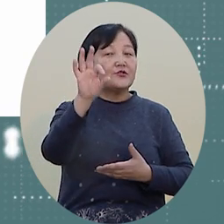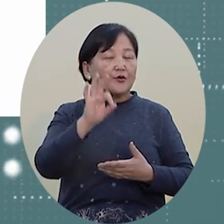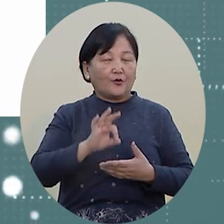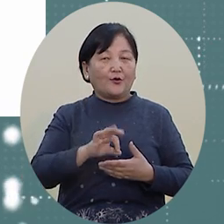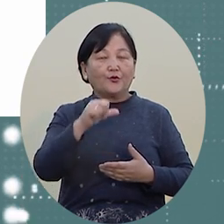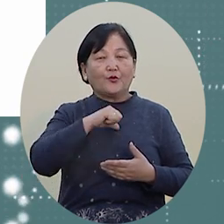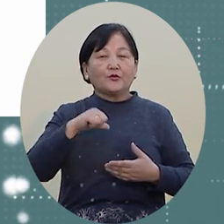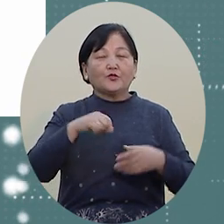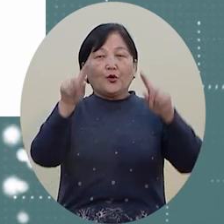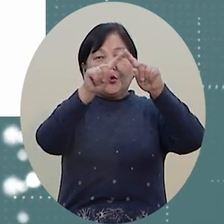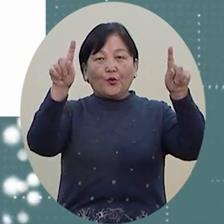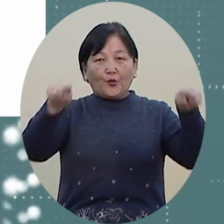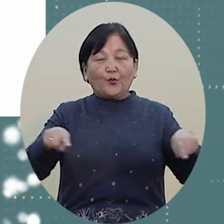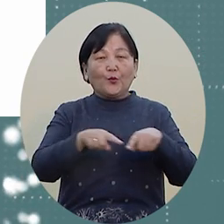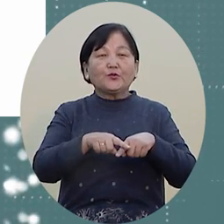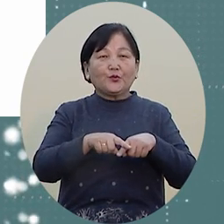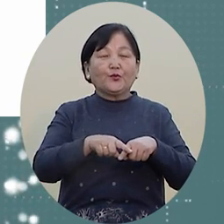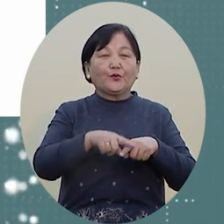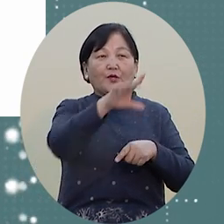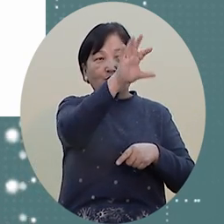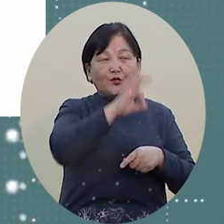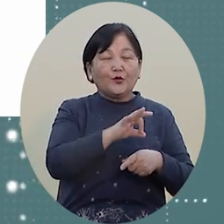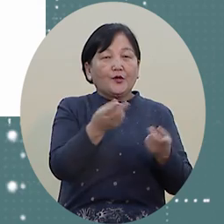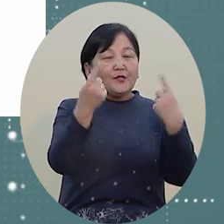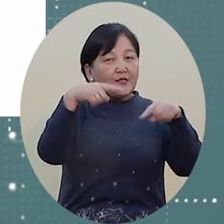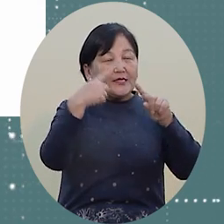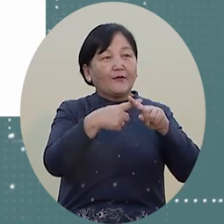хүснэгтээ үүсгэдэг. За энийгээ дахин давтан хий.